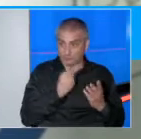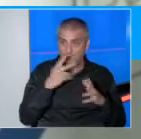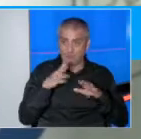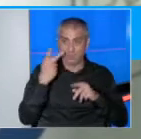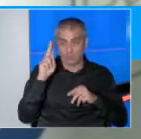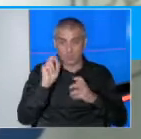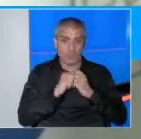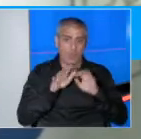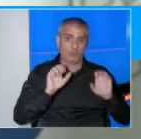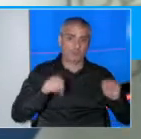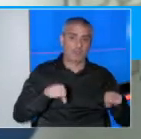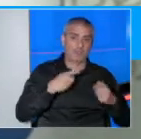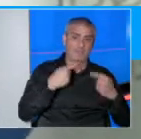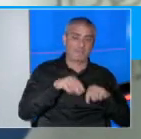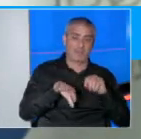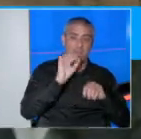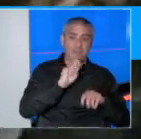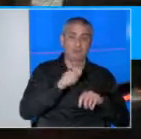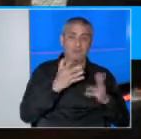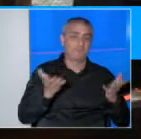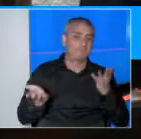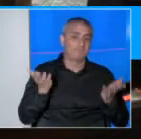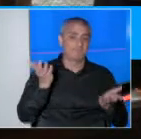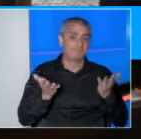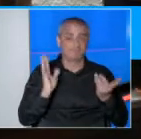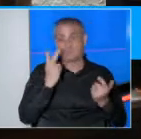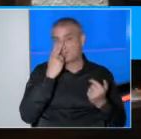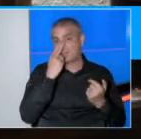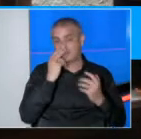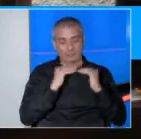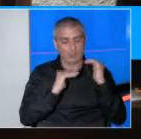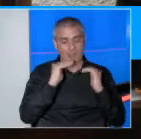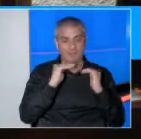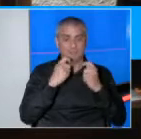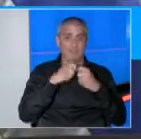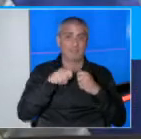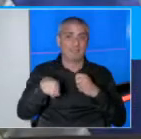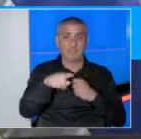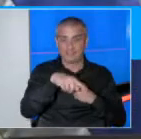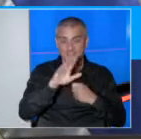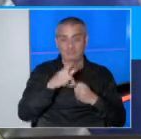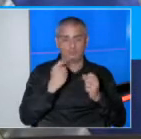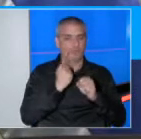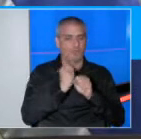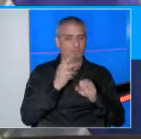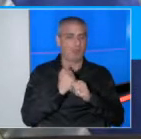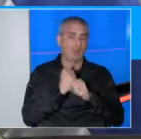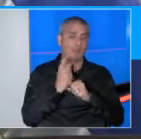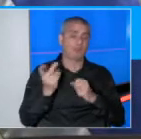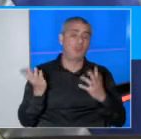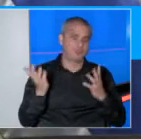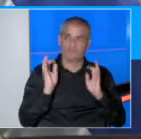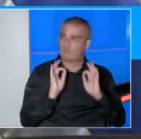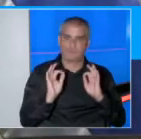ממשלה או שרוצים יותר שליטה בוועדה לבחירת שופטים? אולי ינסו לאזן את זה דרך חברי הכנסת, יש גם דרך לעשות את זה שם, אבל